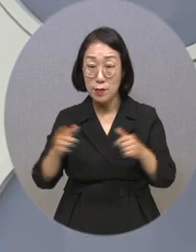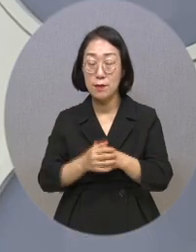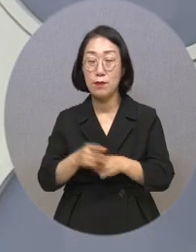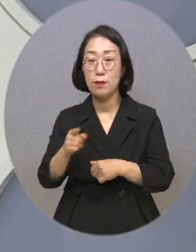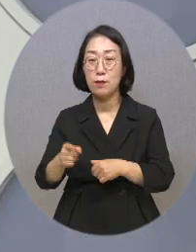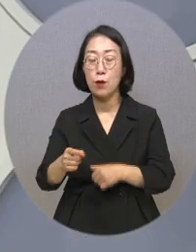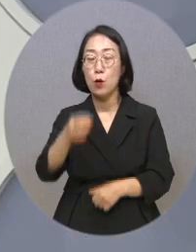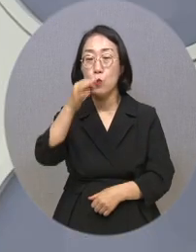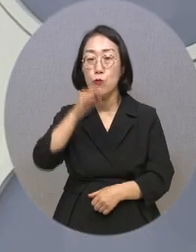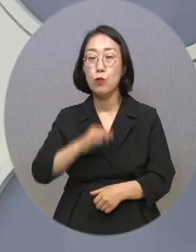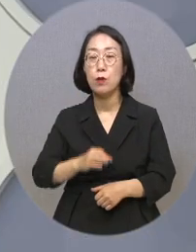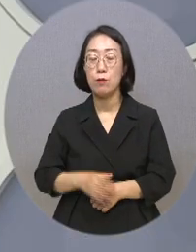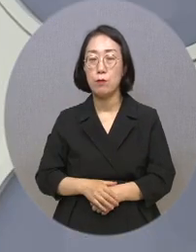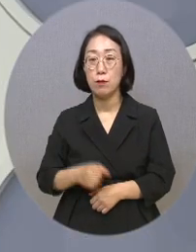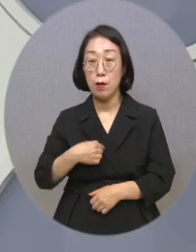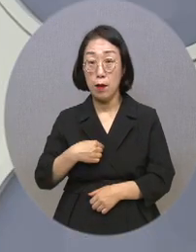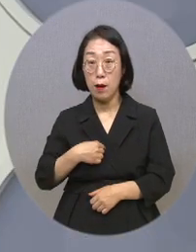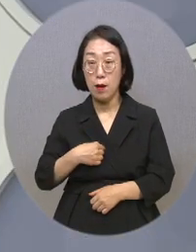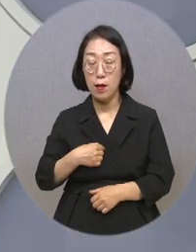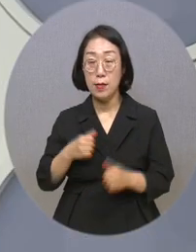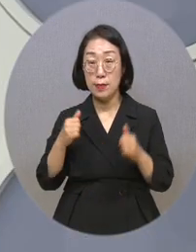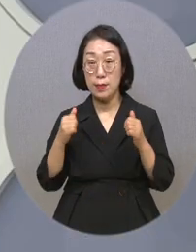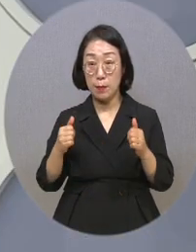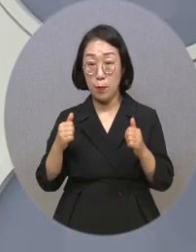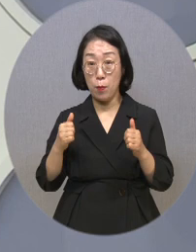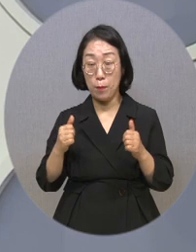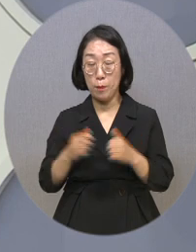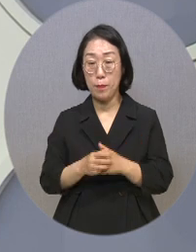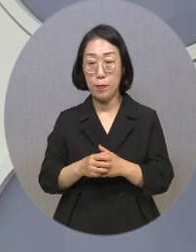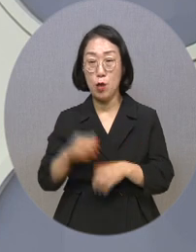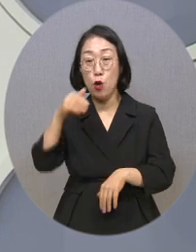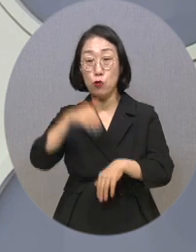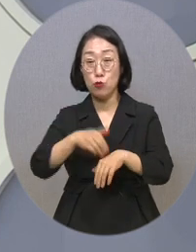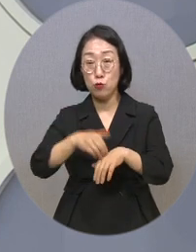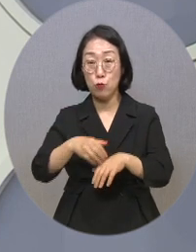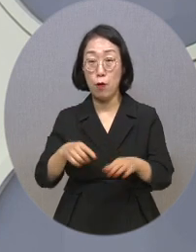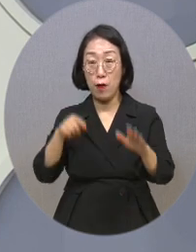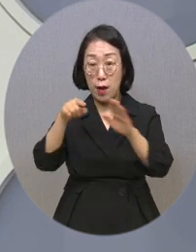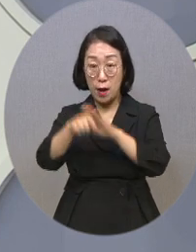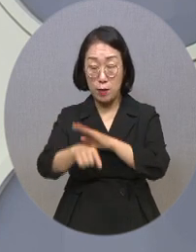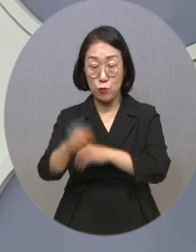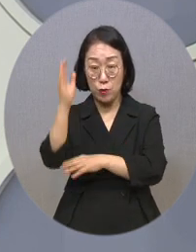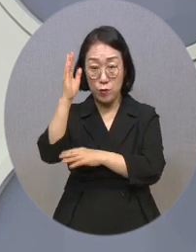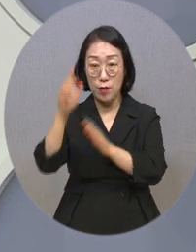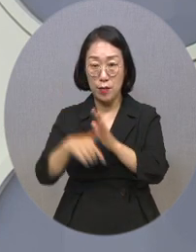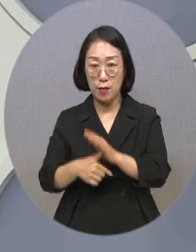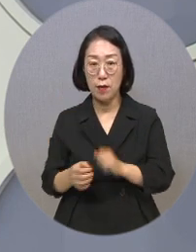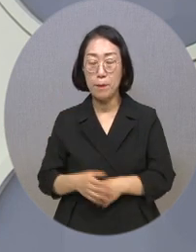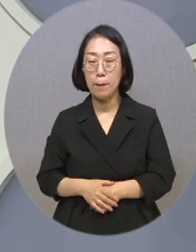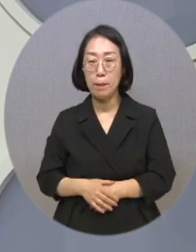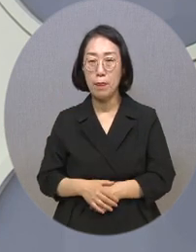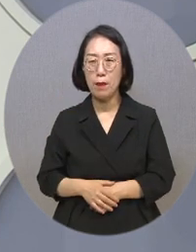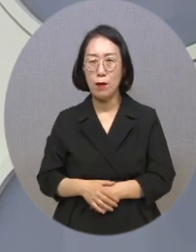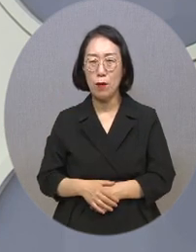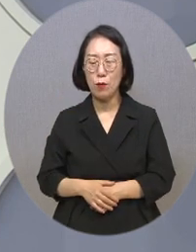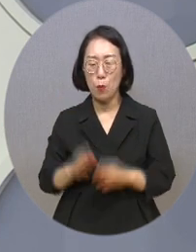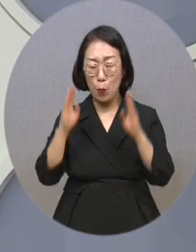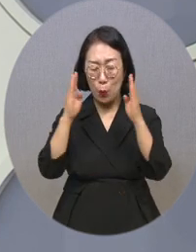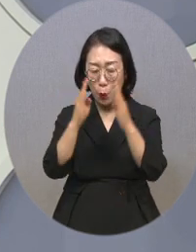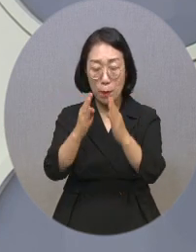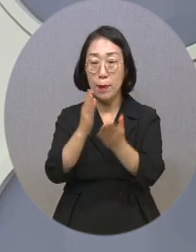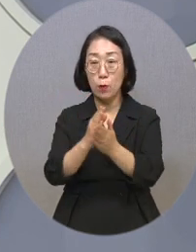그래서 사법연수원에 가서 제가 강의할 때도 너무 거기에 그 시류에 가지 말고 자기가 하고 싶어 하는 거 하는 게